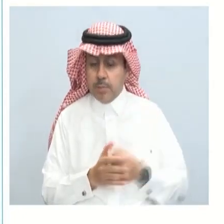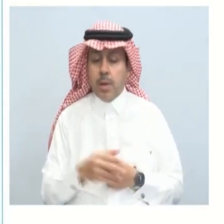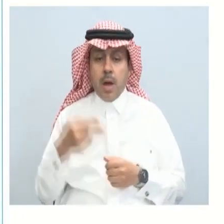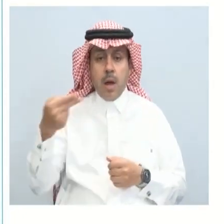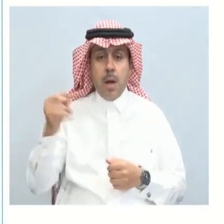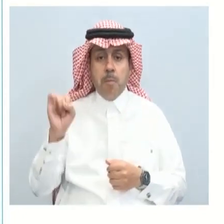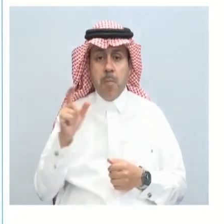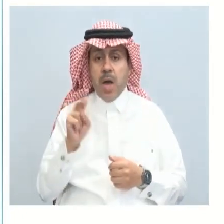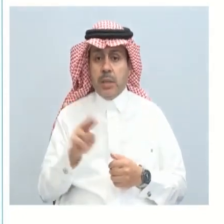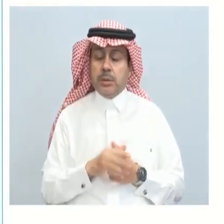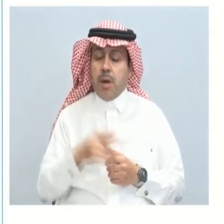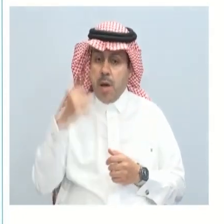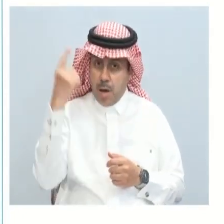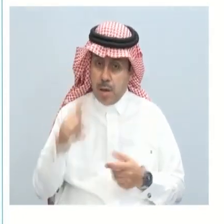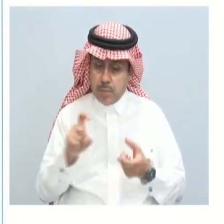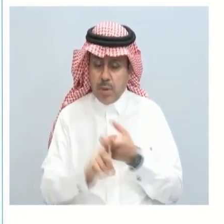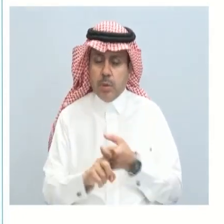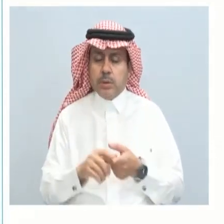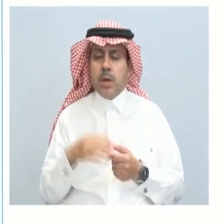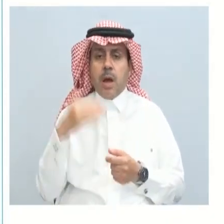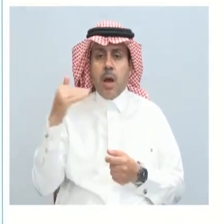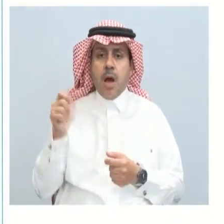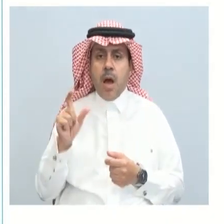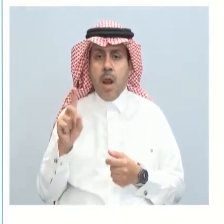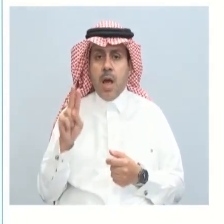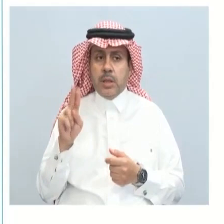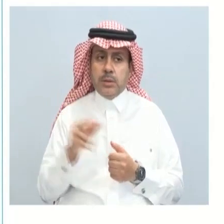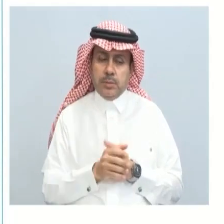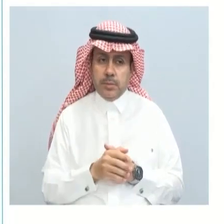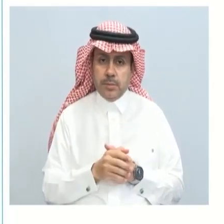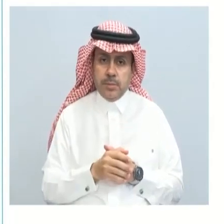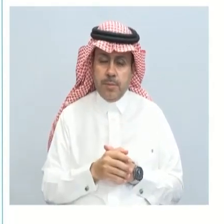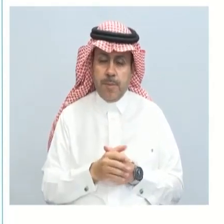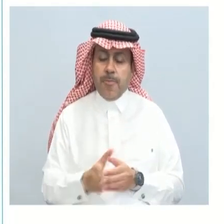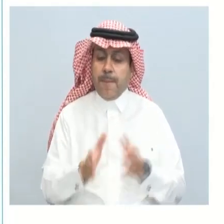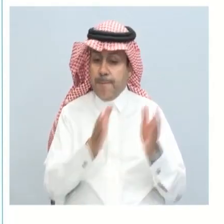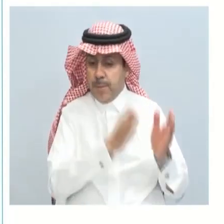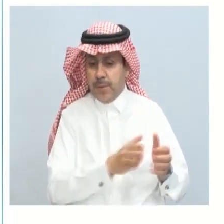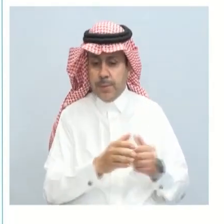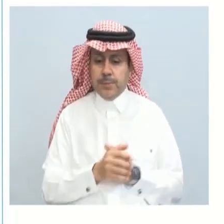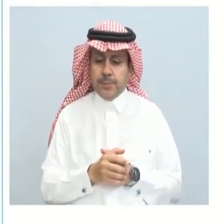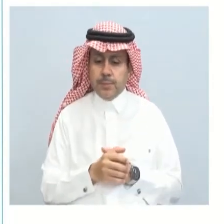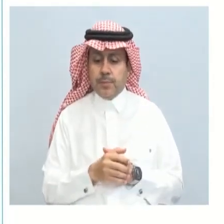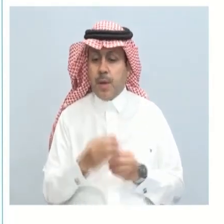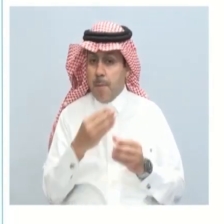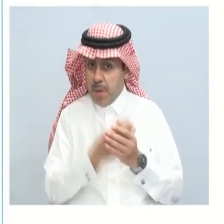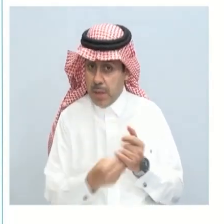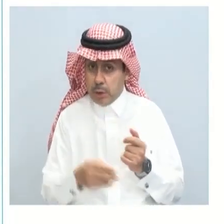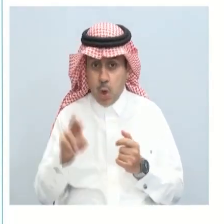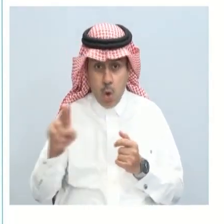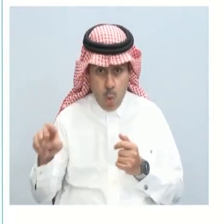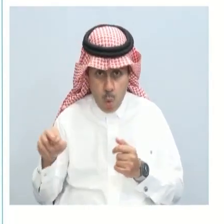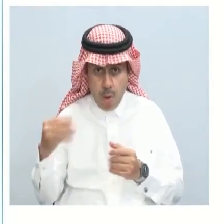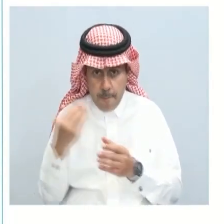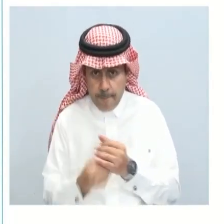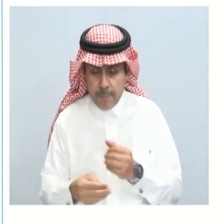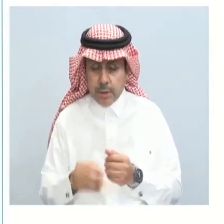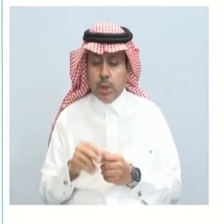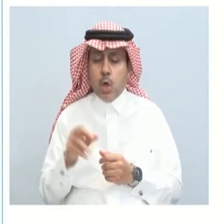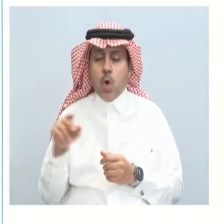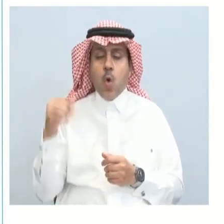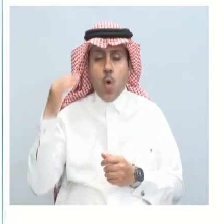العمات وكذلك الخالات وايضا ناتي بعد ذلك الى بنات الاخوه وكذلك